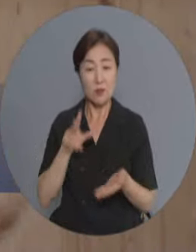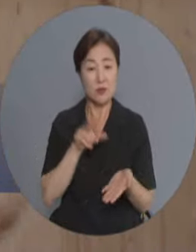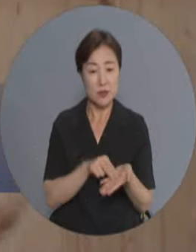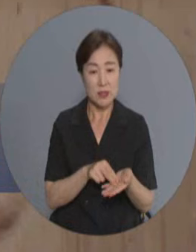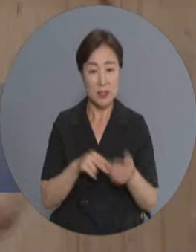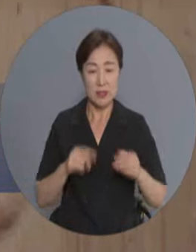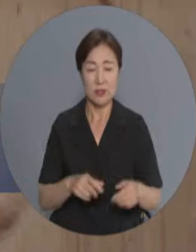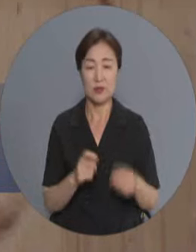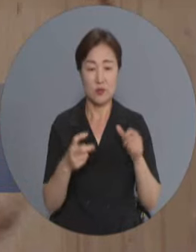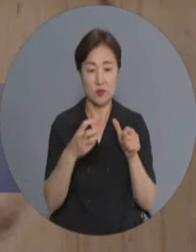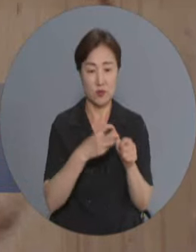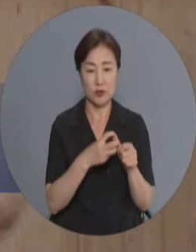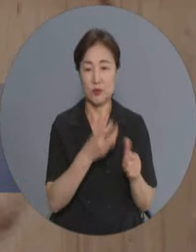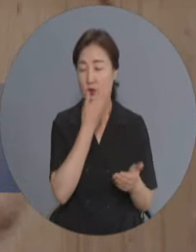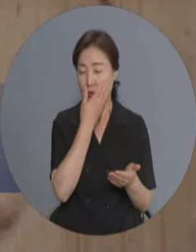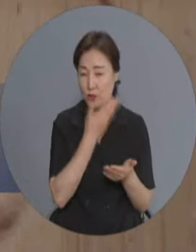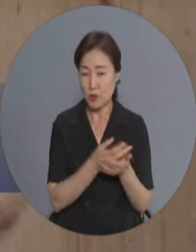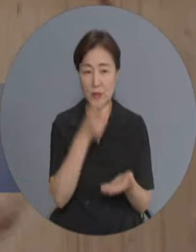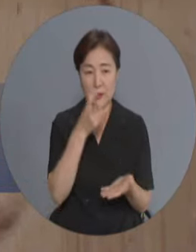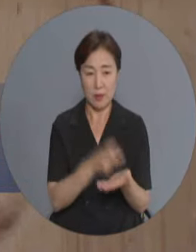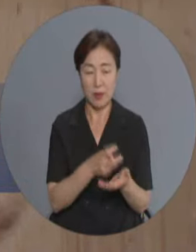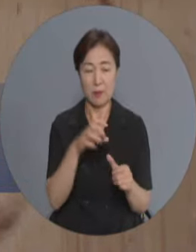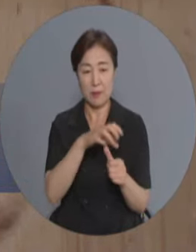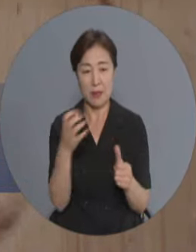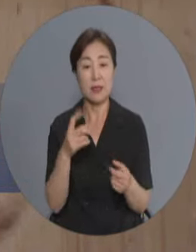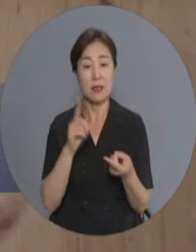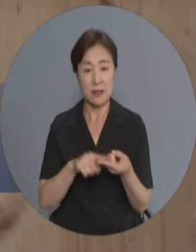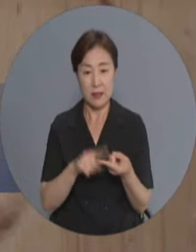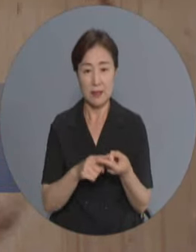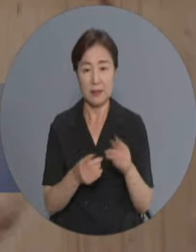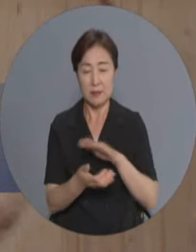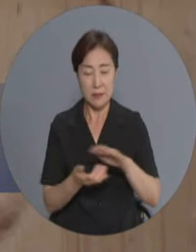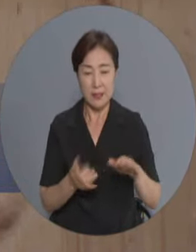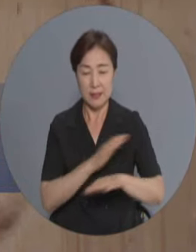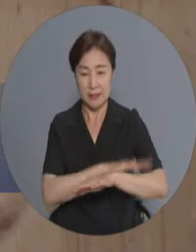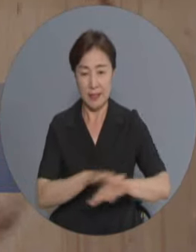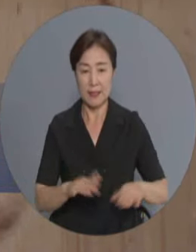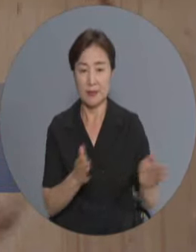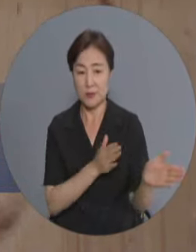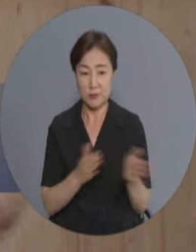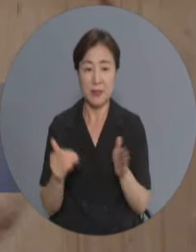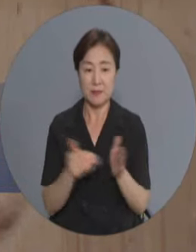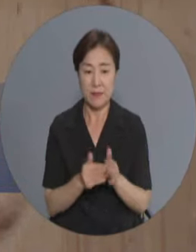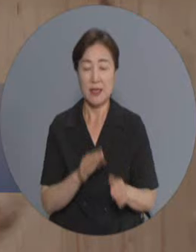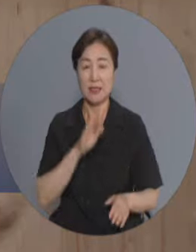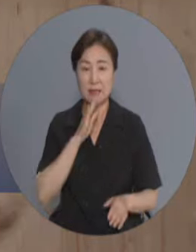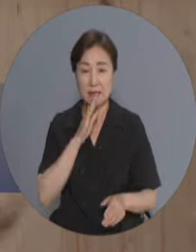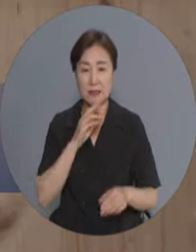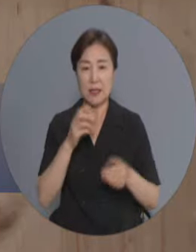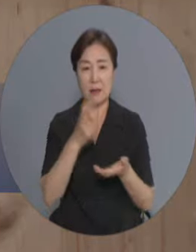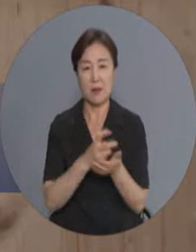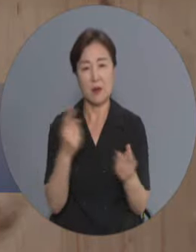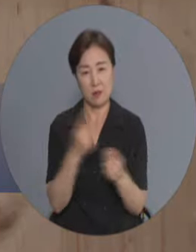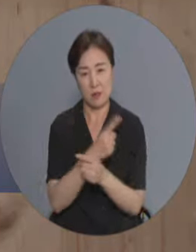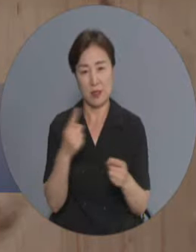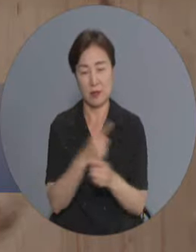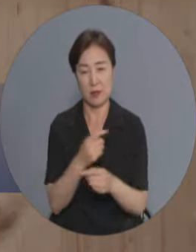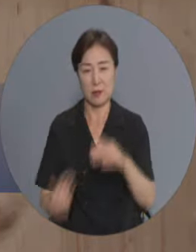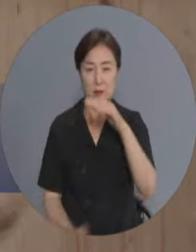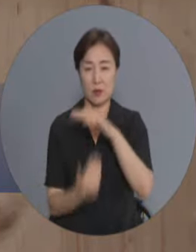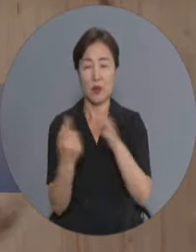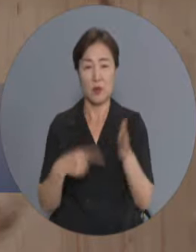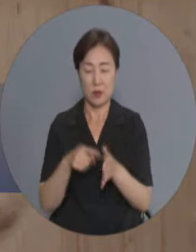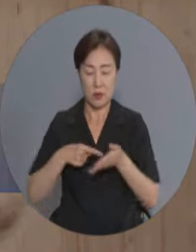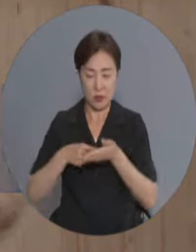군 핵심 규제에 대해서는 대응 논리를 좀 더 보강해서 실제 규제 개선으로 이어질 수 있도록